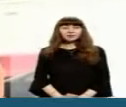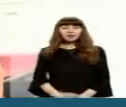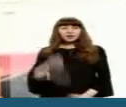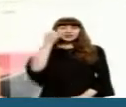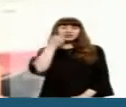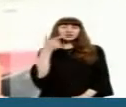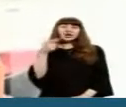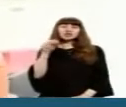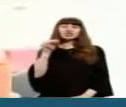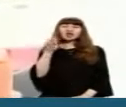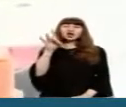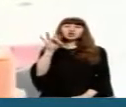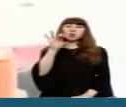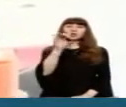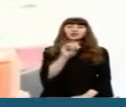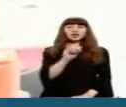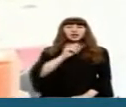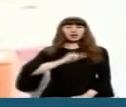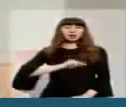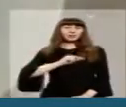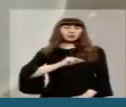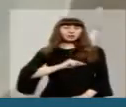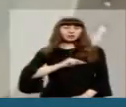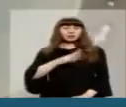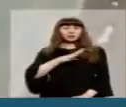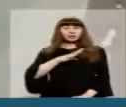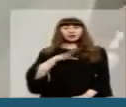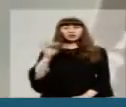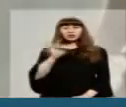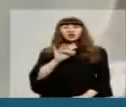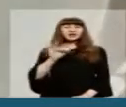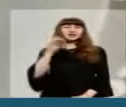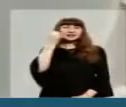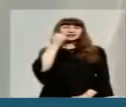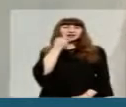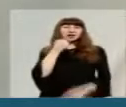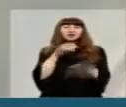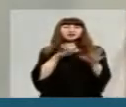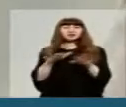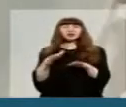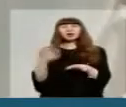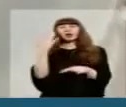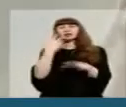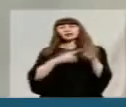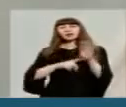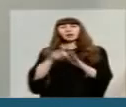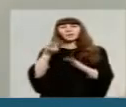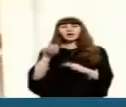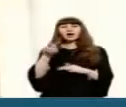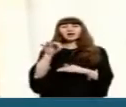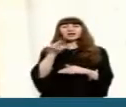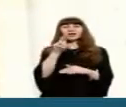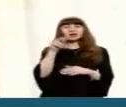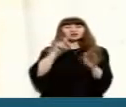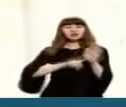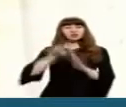Издревле гончарные изделия пользовались огромным успехом. Историю о том, с каких времен появилось это древнее ремесло, Малика Искакова